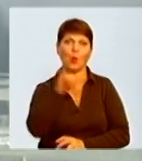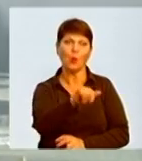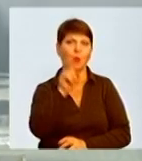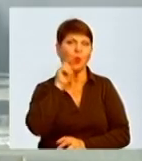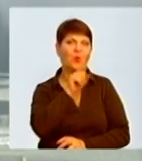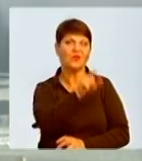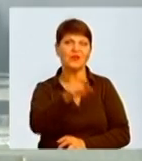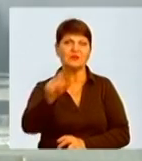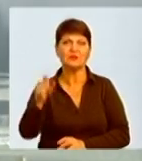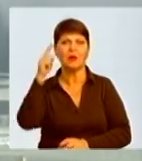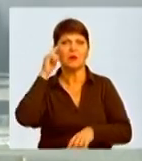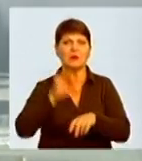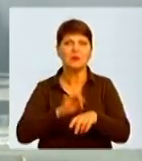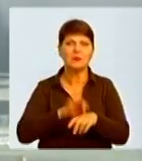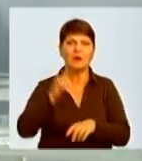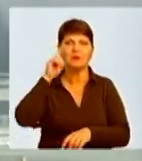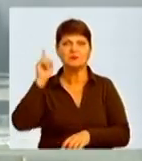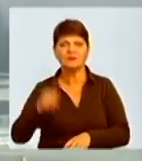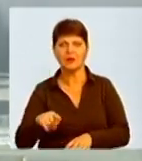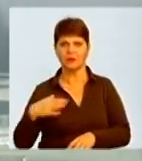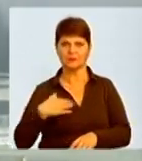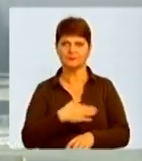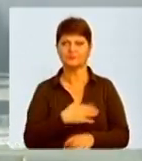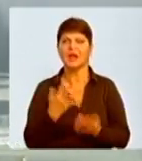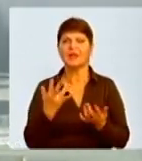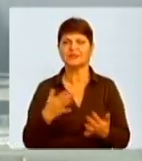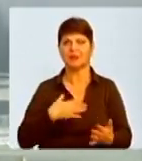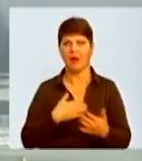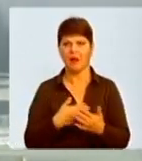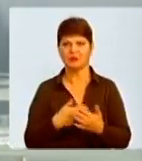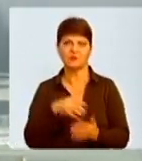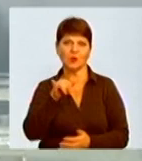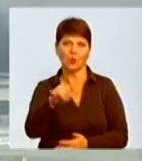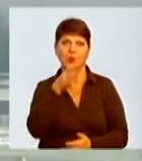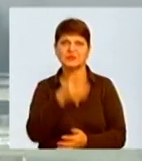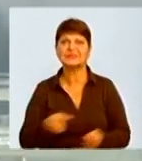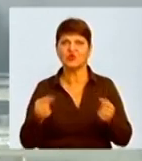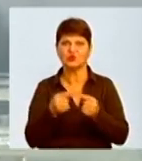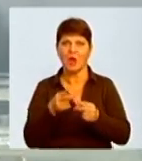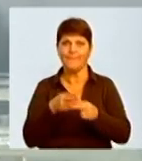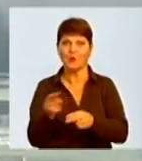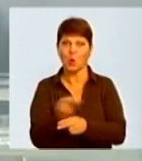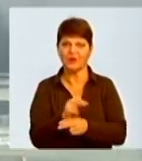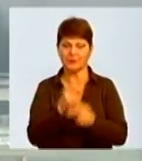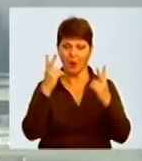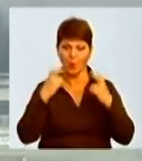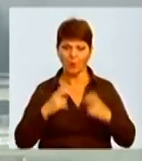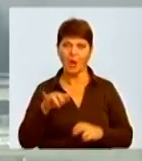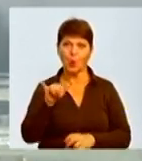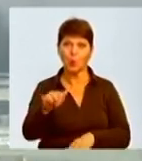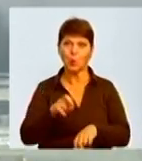недугу, про захворювання раку молочної залози та наскільки активні у своєчасних профілактичних оглядах у лікаря.